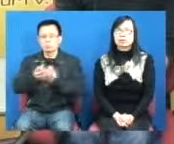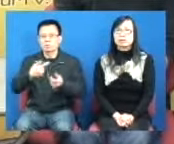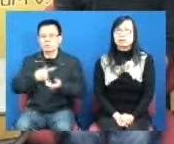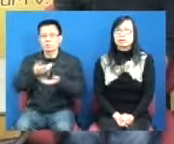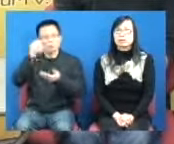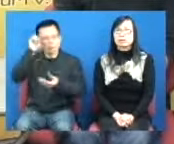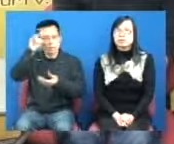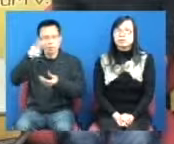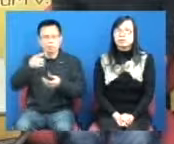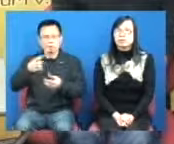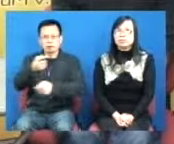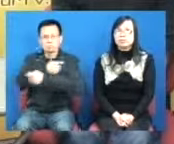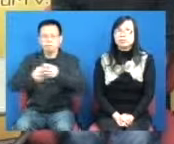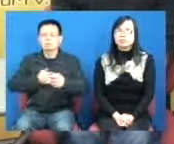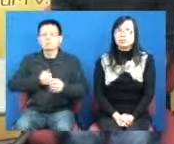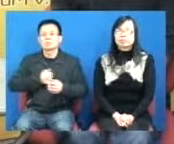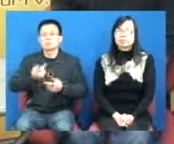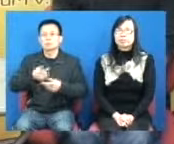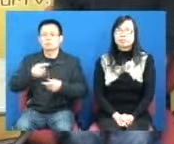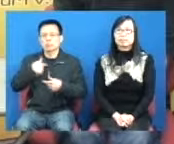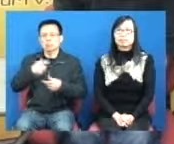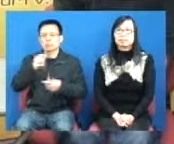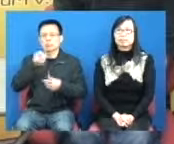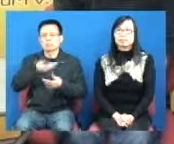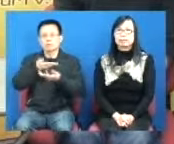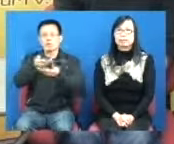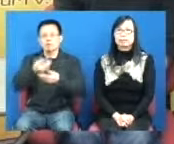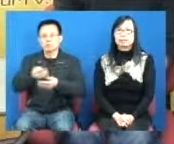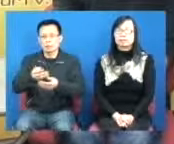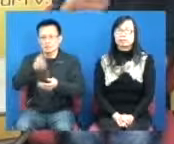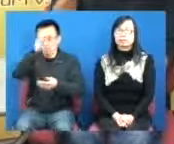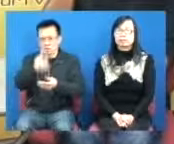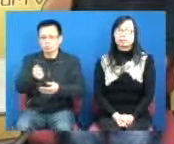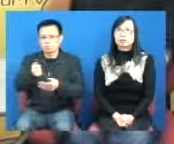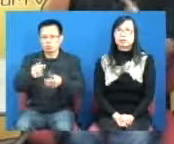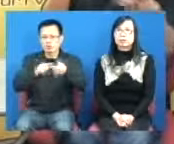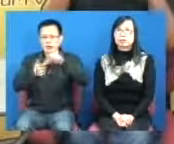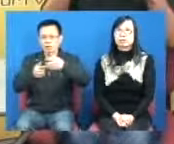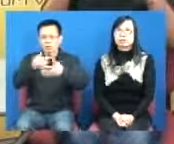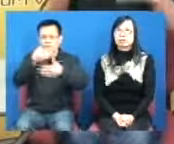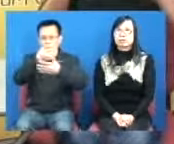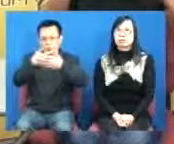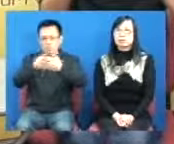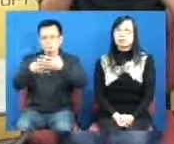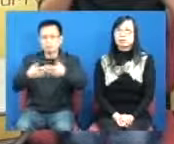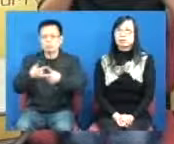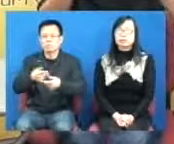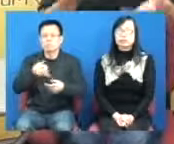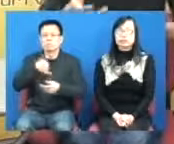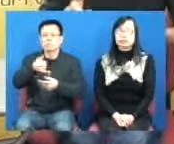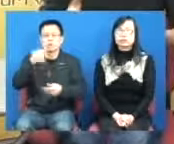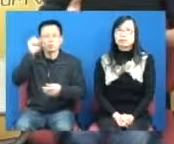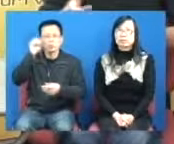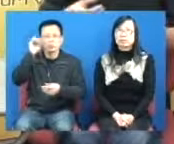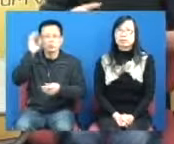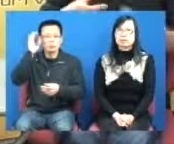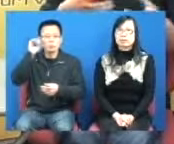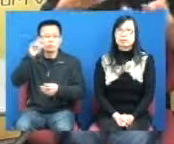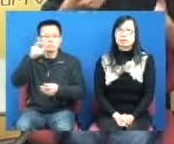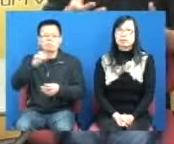意見師長我們都會用它正規的方法例如它會有些諮詢會進去發表意見